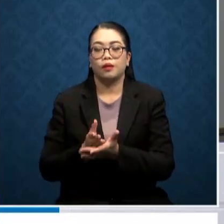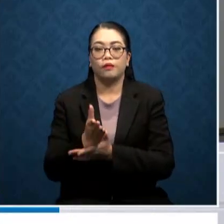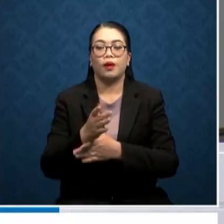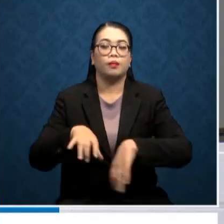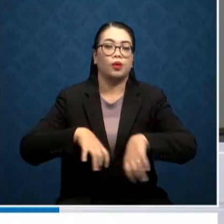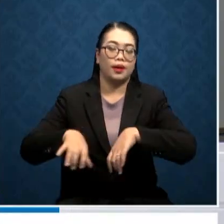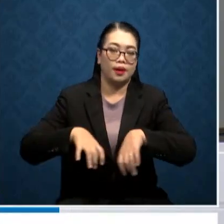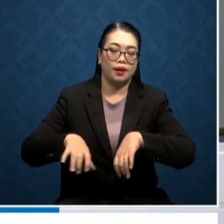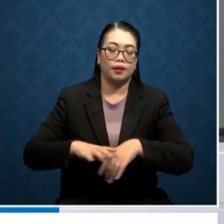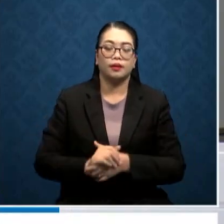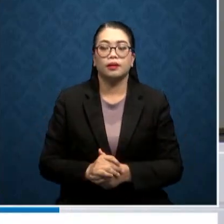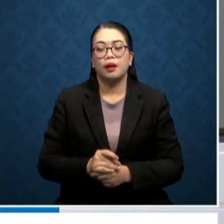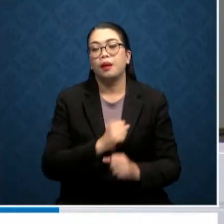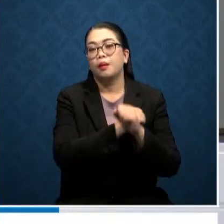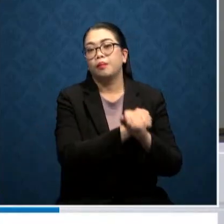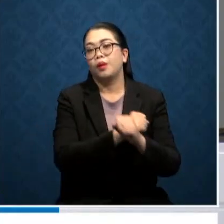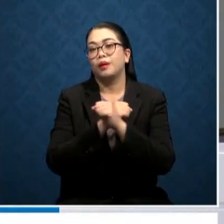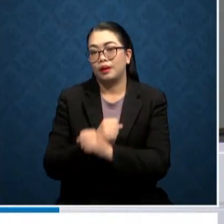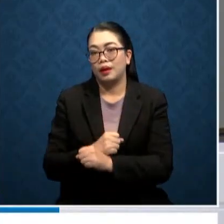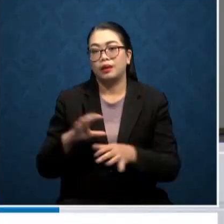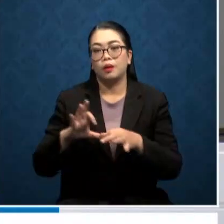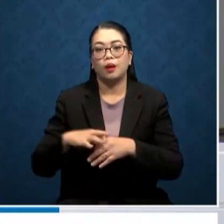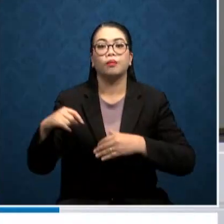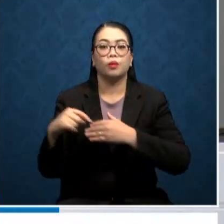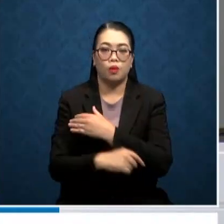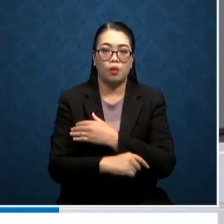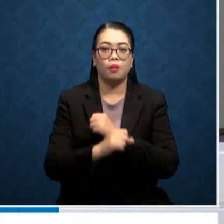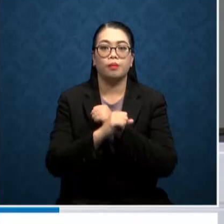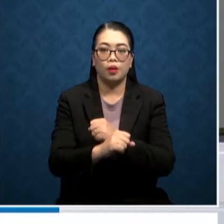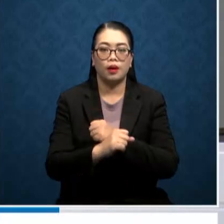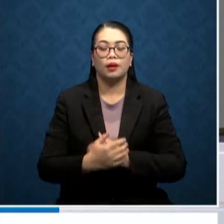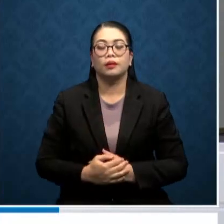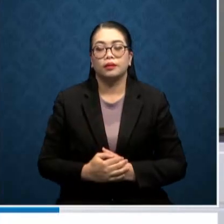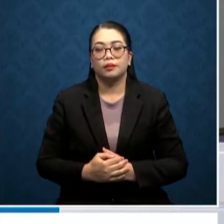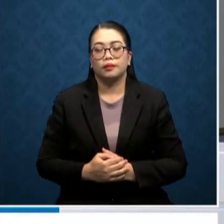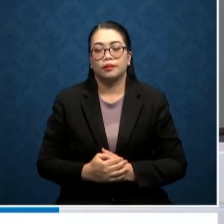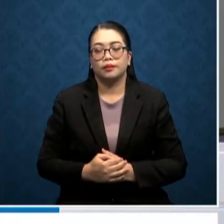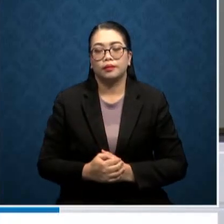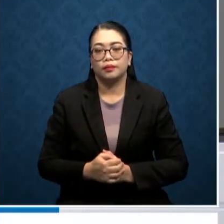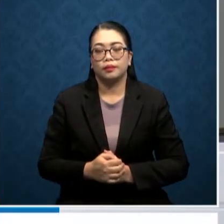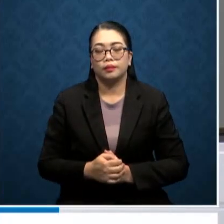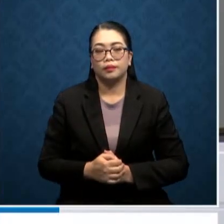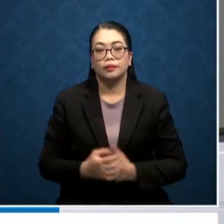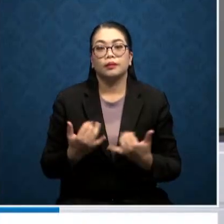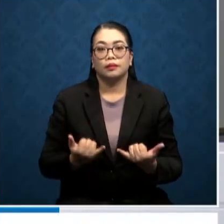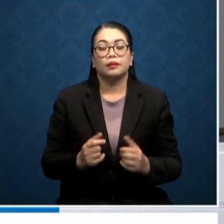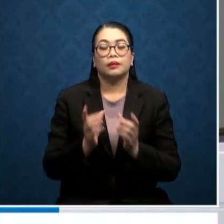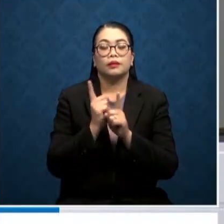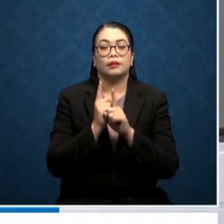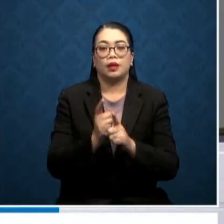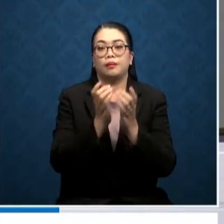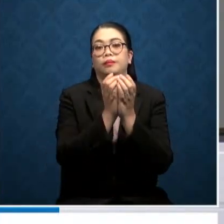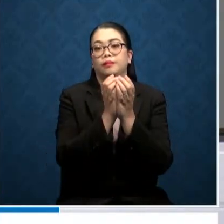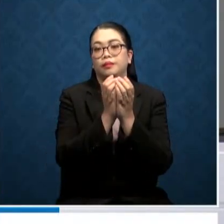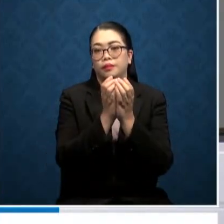ริหารในการป้องกันและปราบปรามการทุจริตฉบับที่พ.ศ.ทั้งนี้ตามรัฐธรรมนูญแห่งราชอาณา